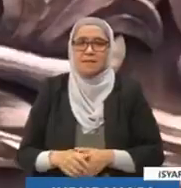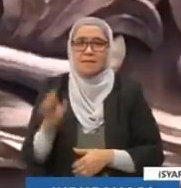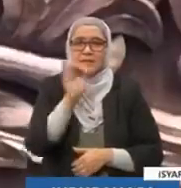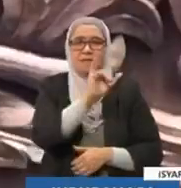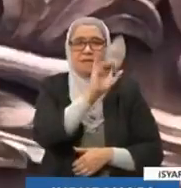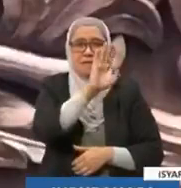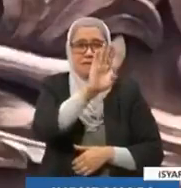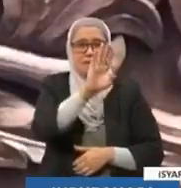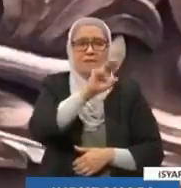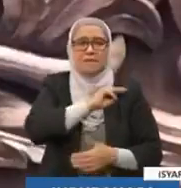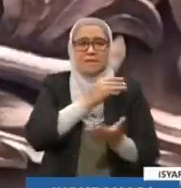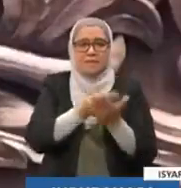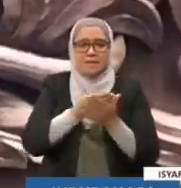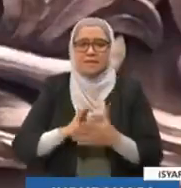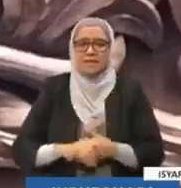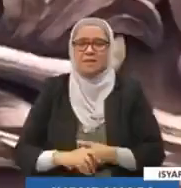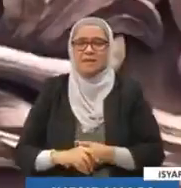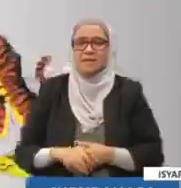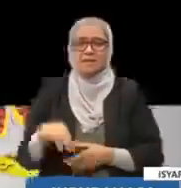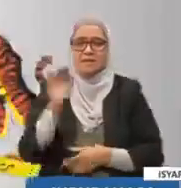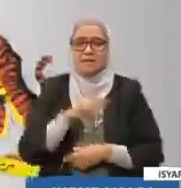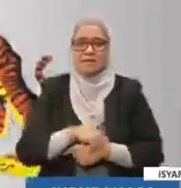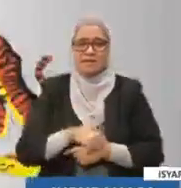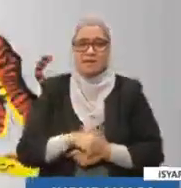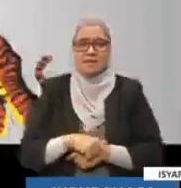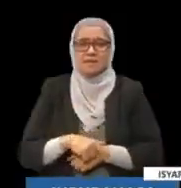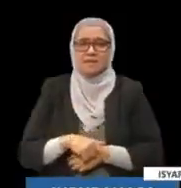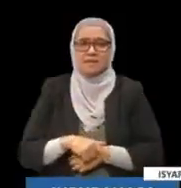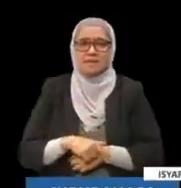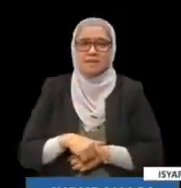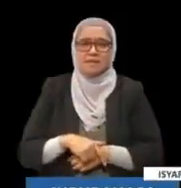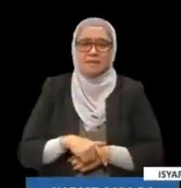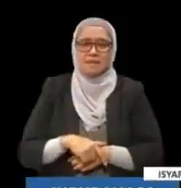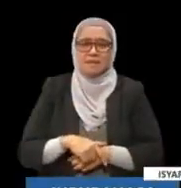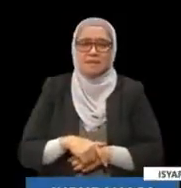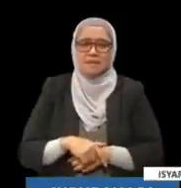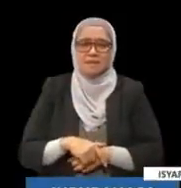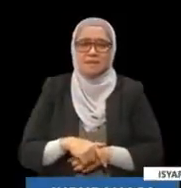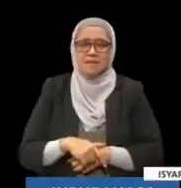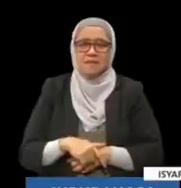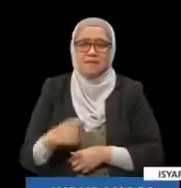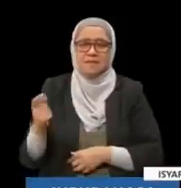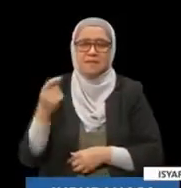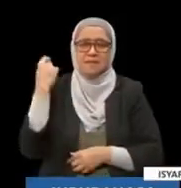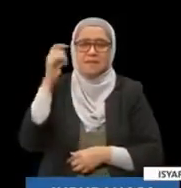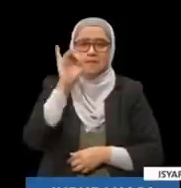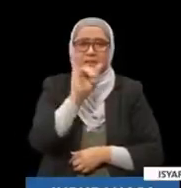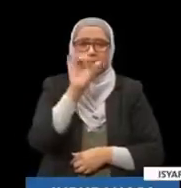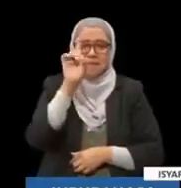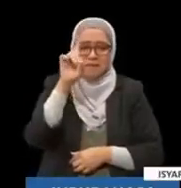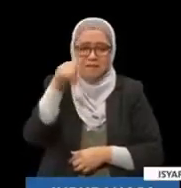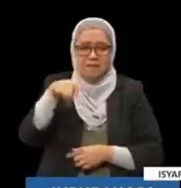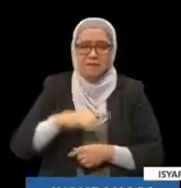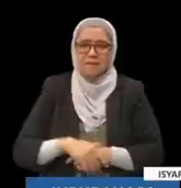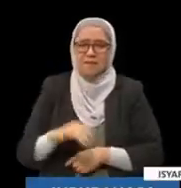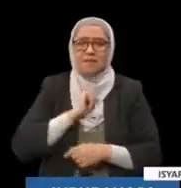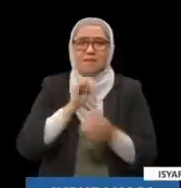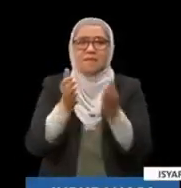Yang Berhormat Menteri Kewangan. Ya. Tuan Yang Pertua, saya mohon mengemukakan rang undang-undang